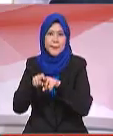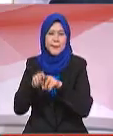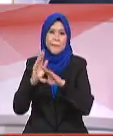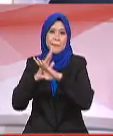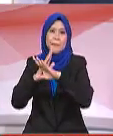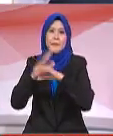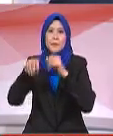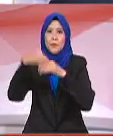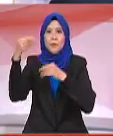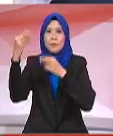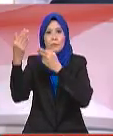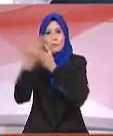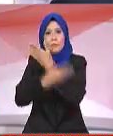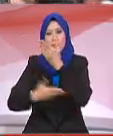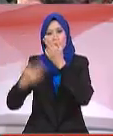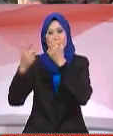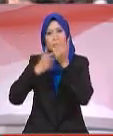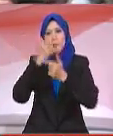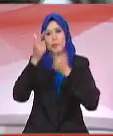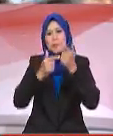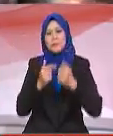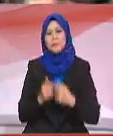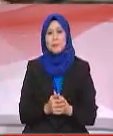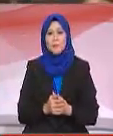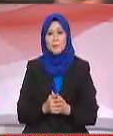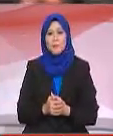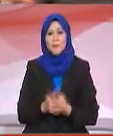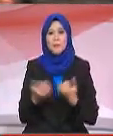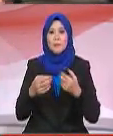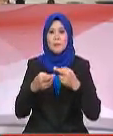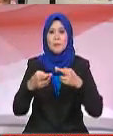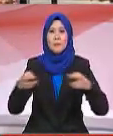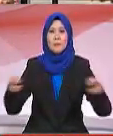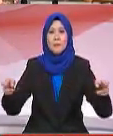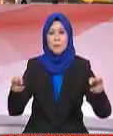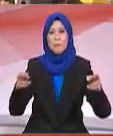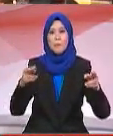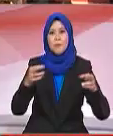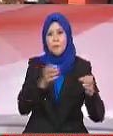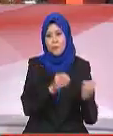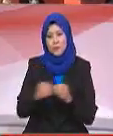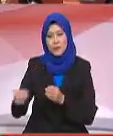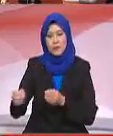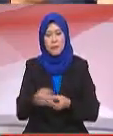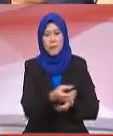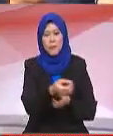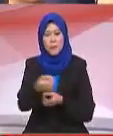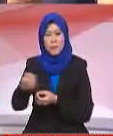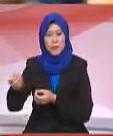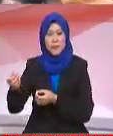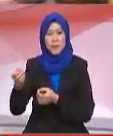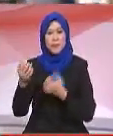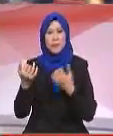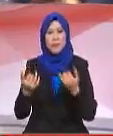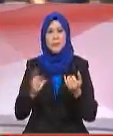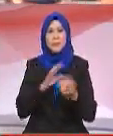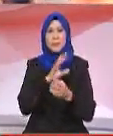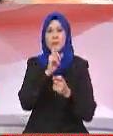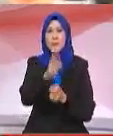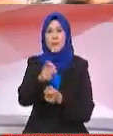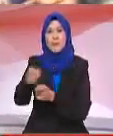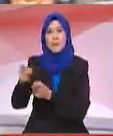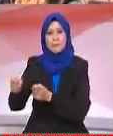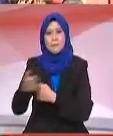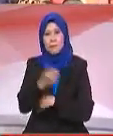Beliau ditemui media selepas melancarkan program Fed to Feed, anjuran bomba dan penyelamat Zon 6 Miri serta penyampaian